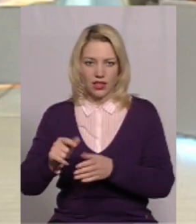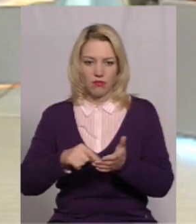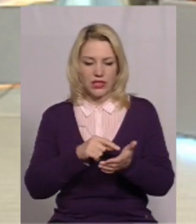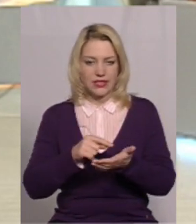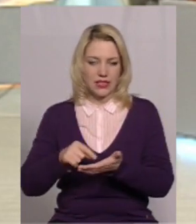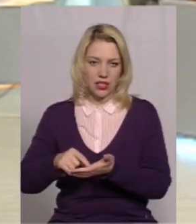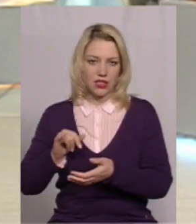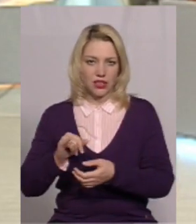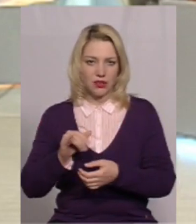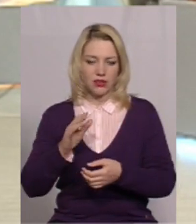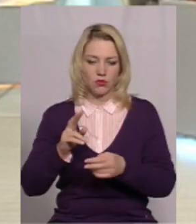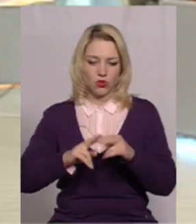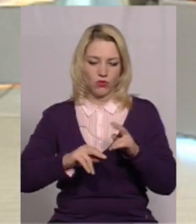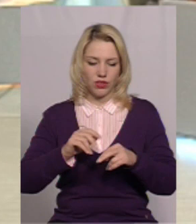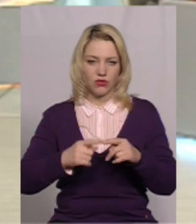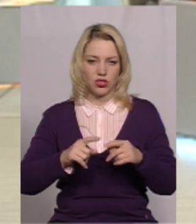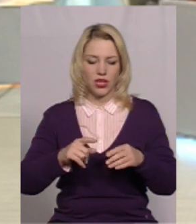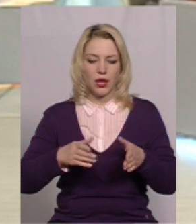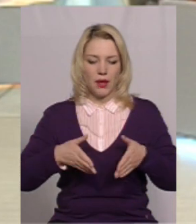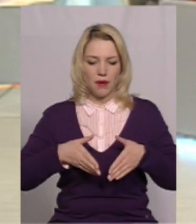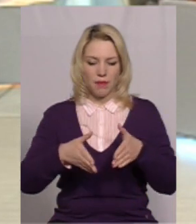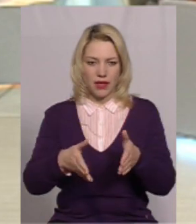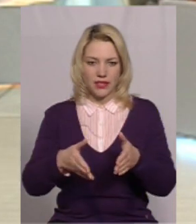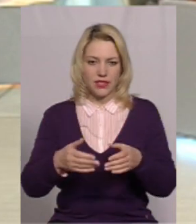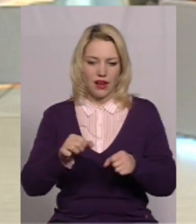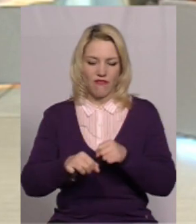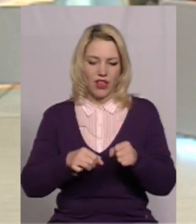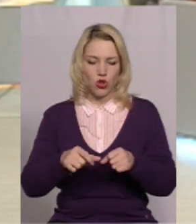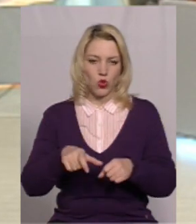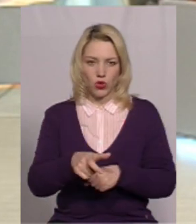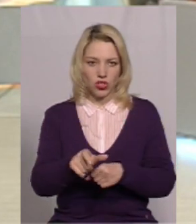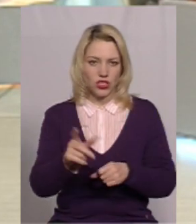чином, збудувавши магістральні велодоріжки, які